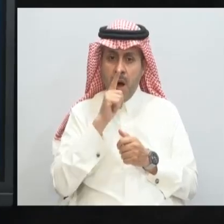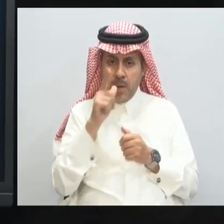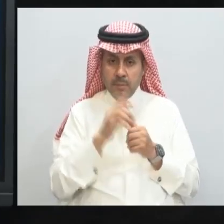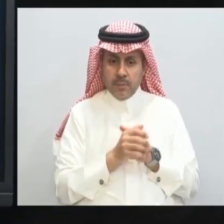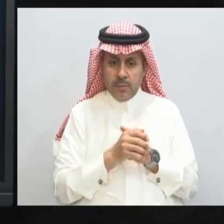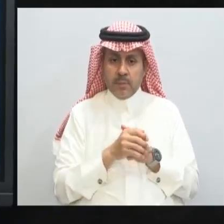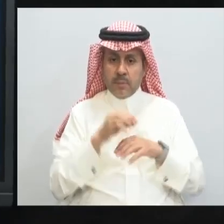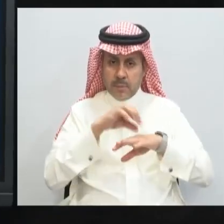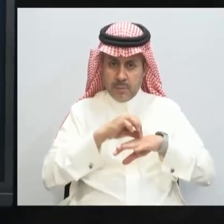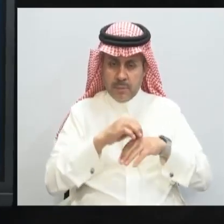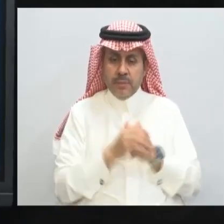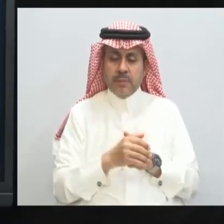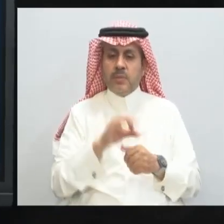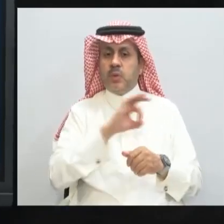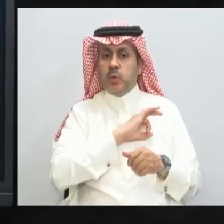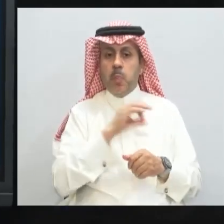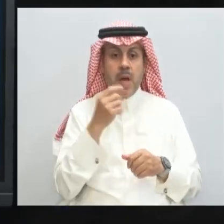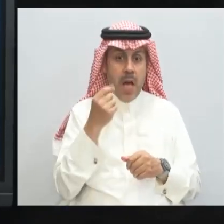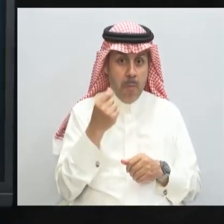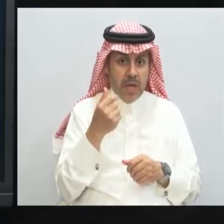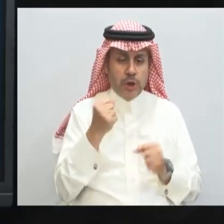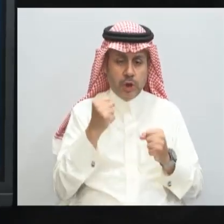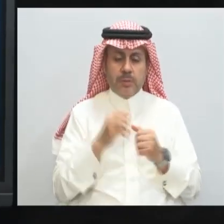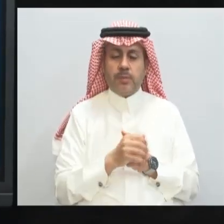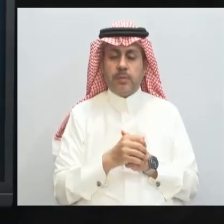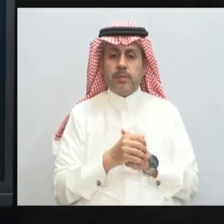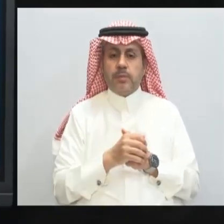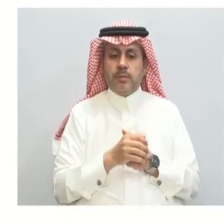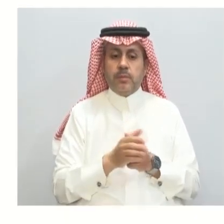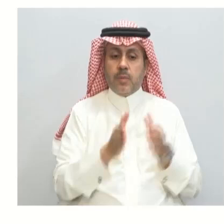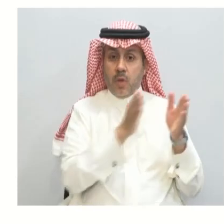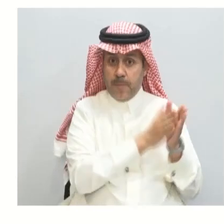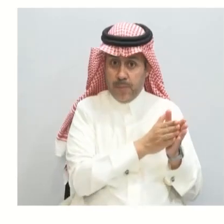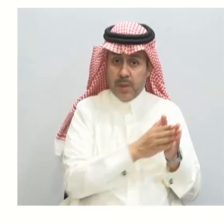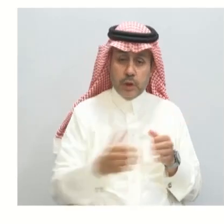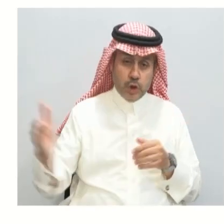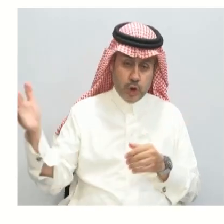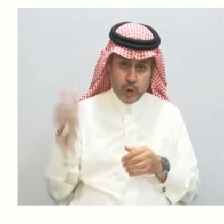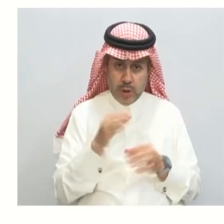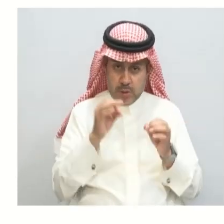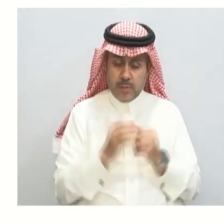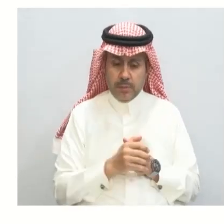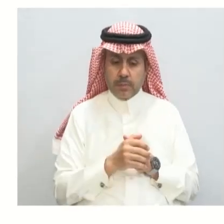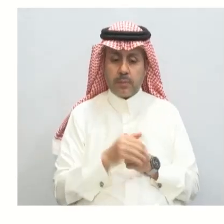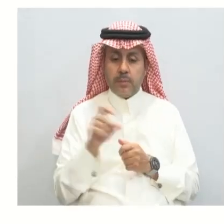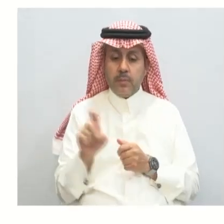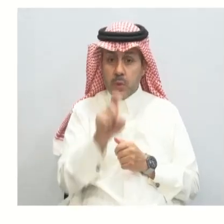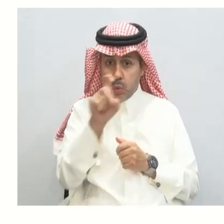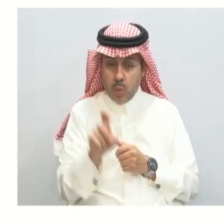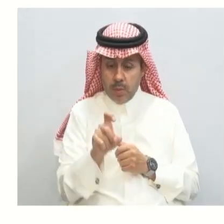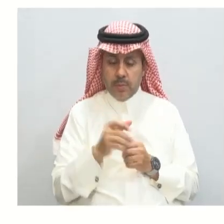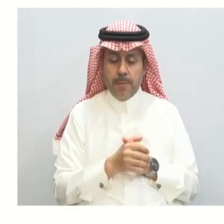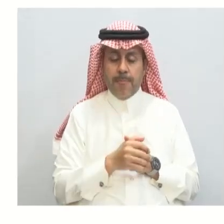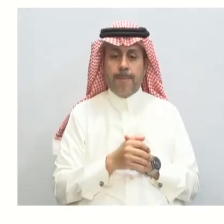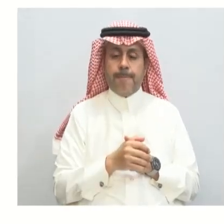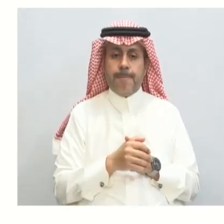وان هذا الانسان لحب المال لشديد ثم جاءت الايه بعد ذلك افلا يعلم اذا بعثر ما في